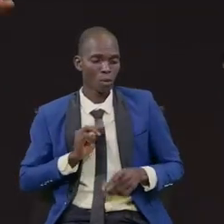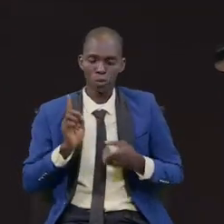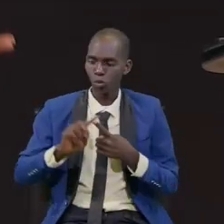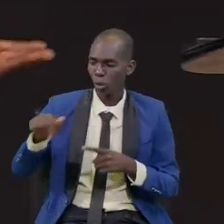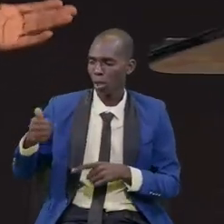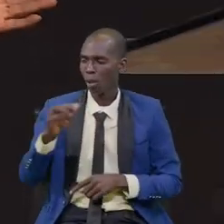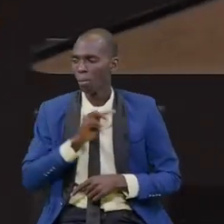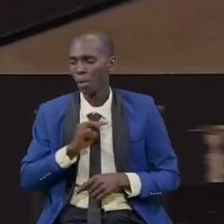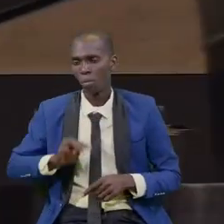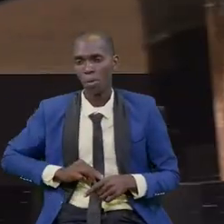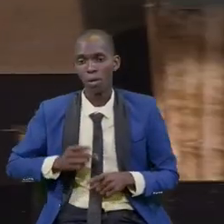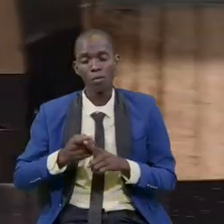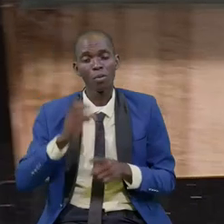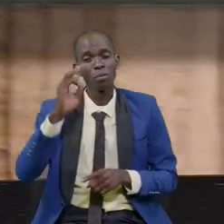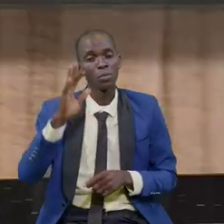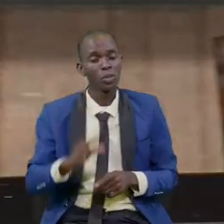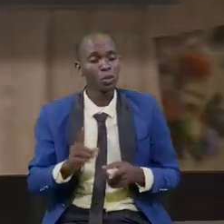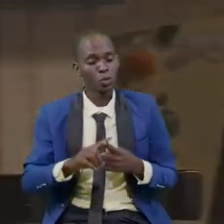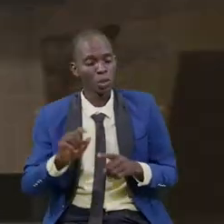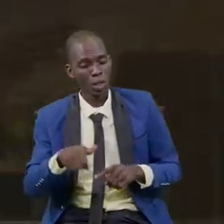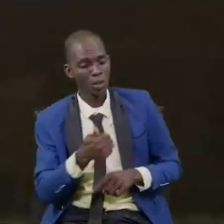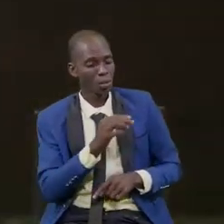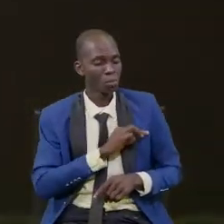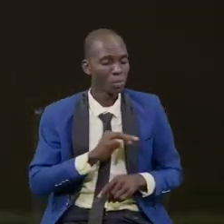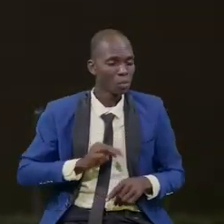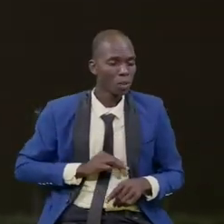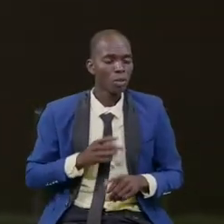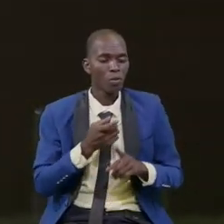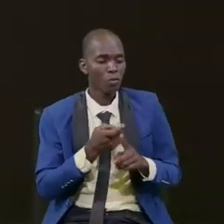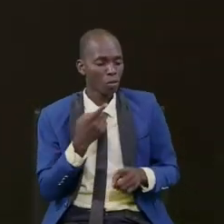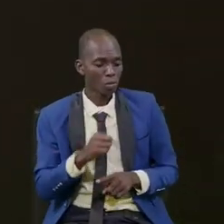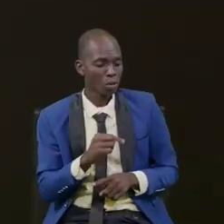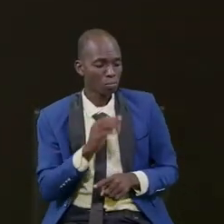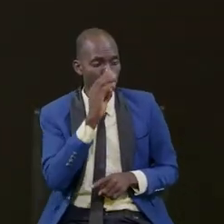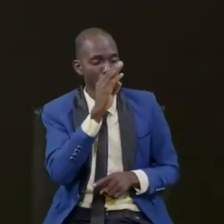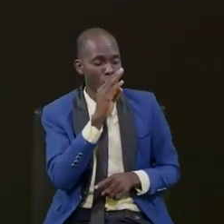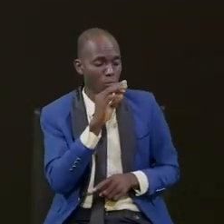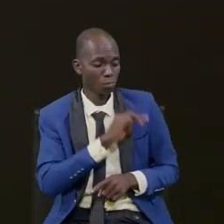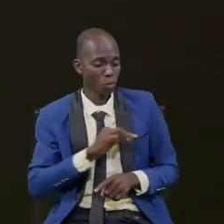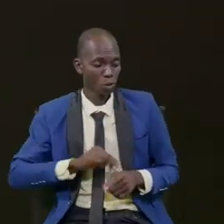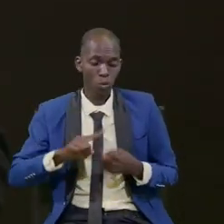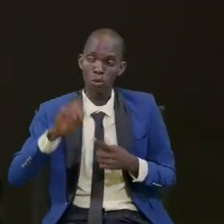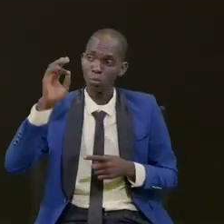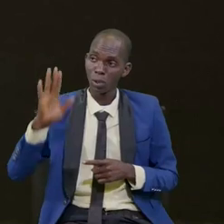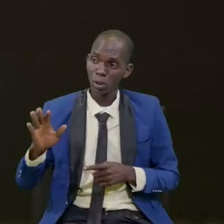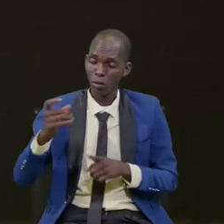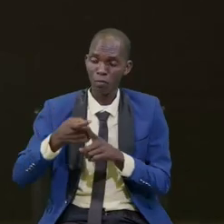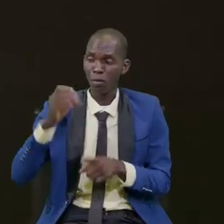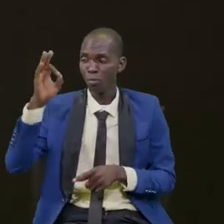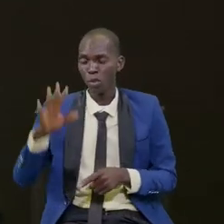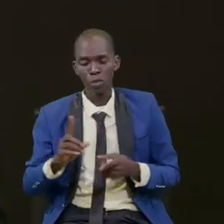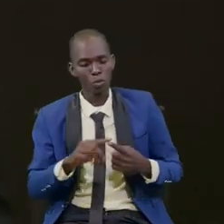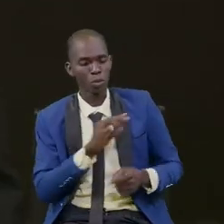autre membre, d'un ministre au membre, des membres au ministre. Alors,